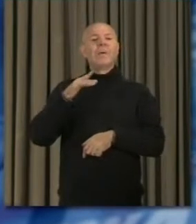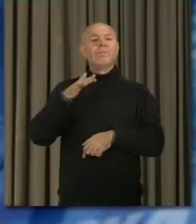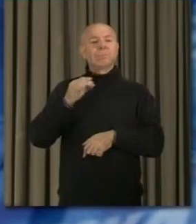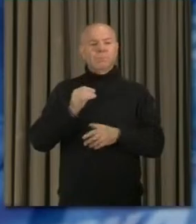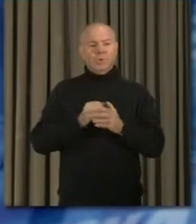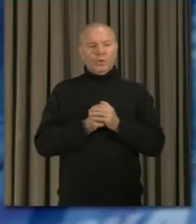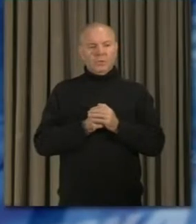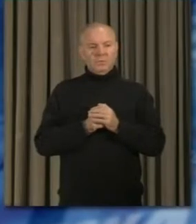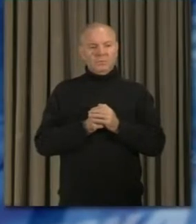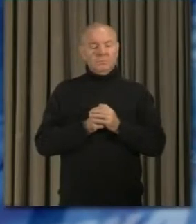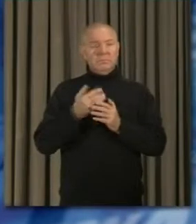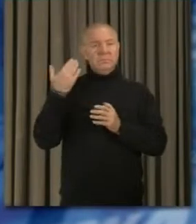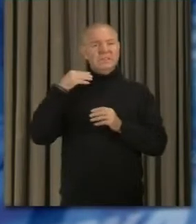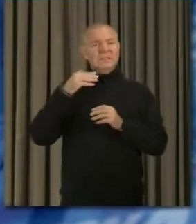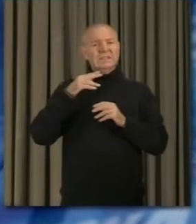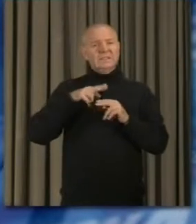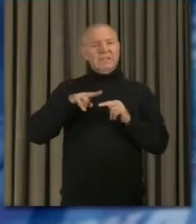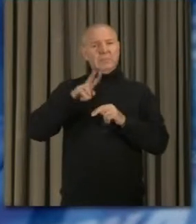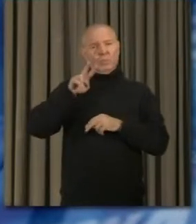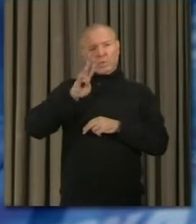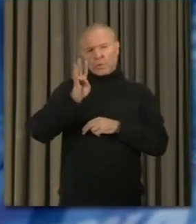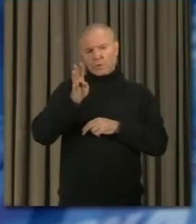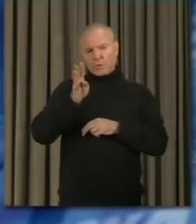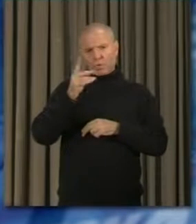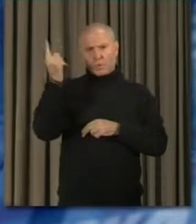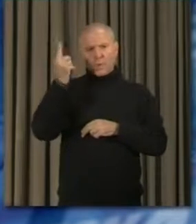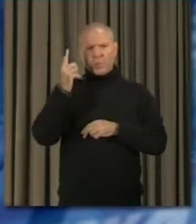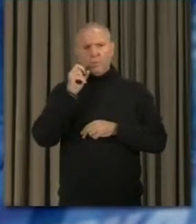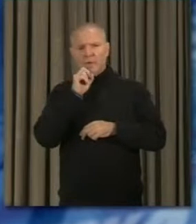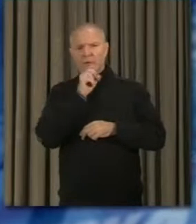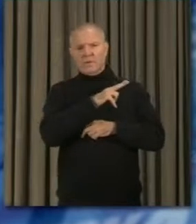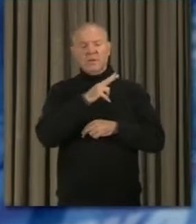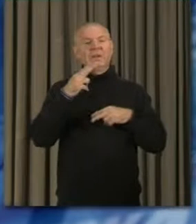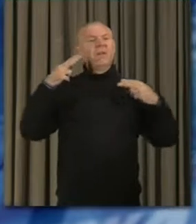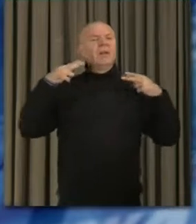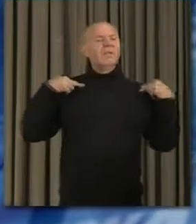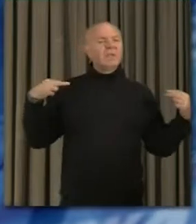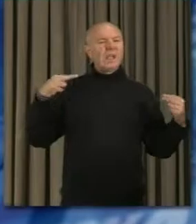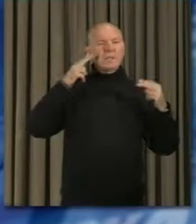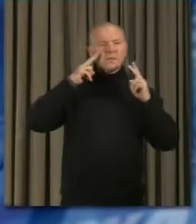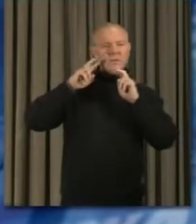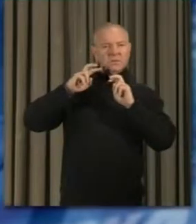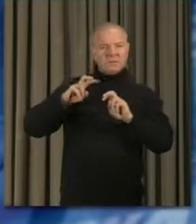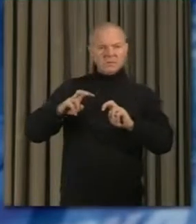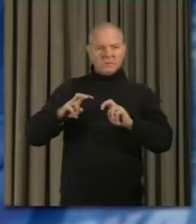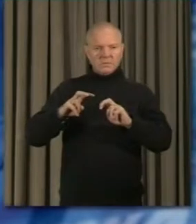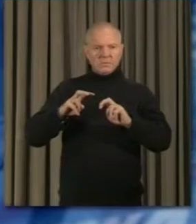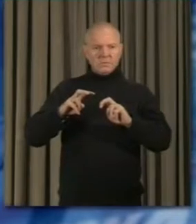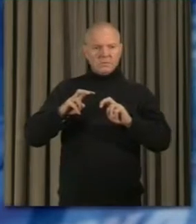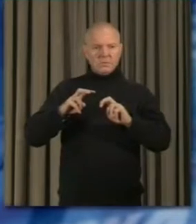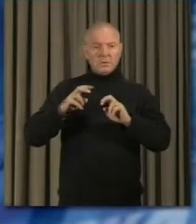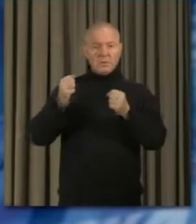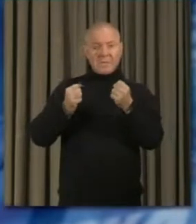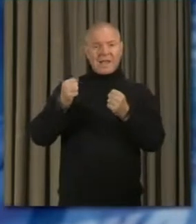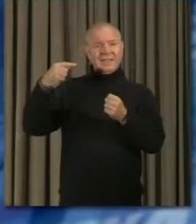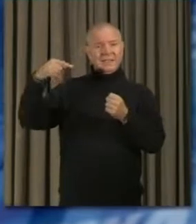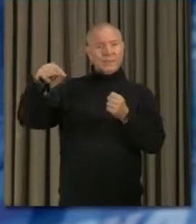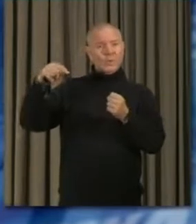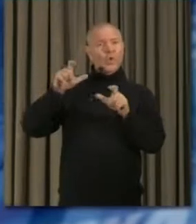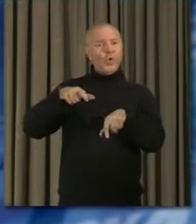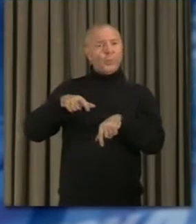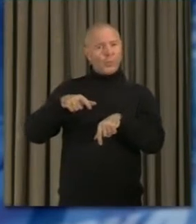L'indagine è nata nel settembre 2014 da una segnalazione. I finanzieri della compagna di Verbagna hanno montato sulle due auto di servizio in